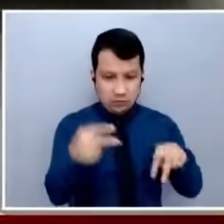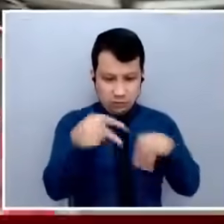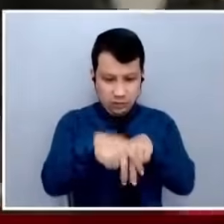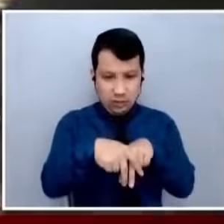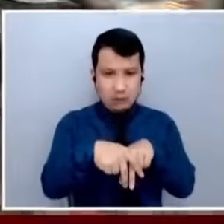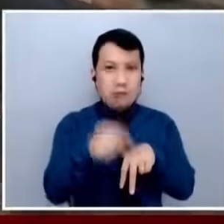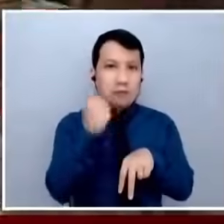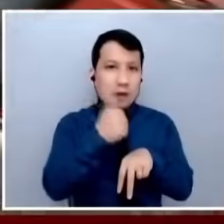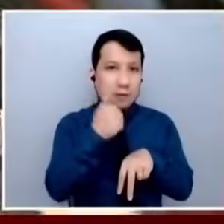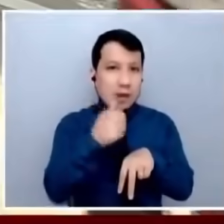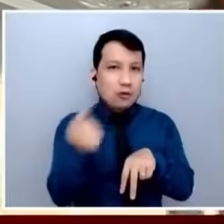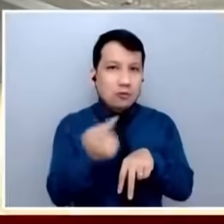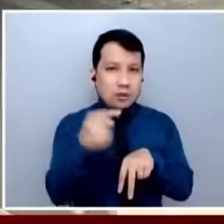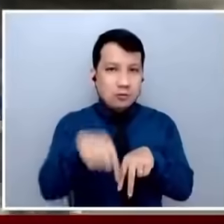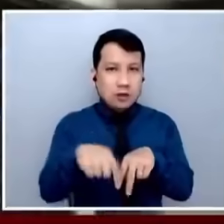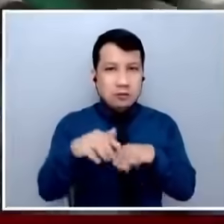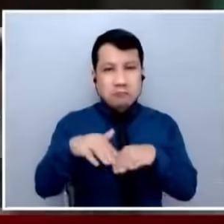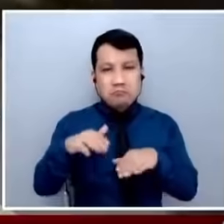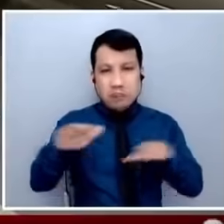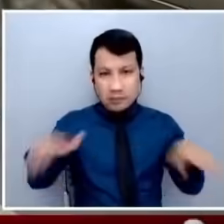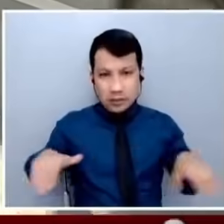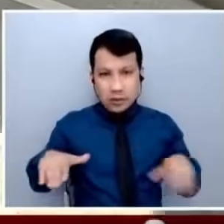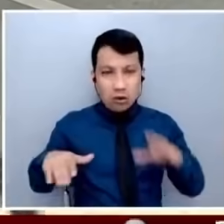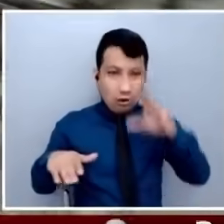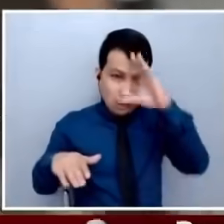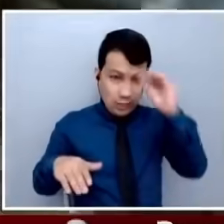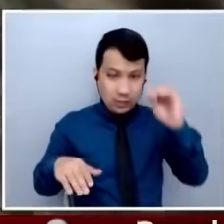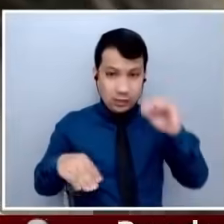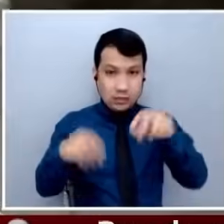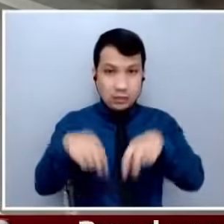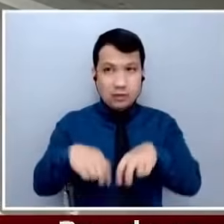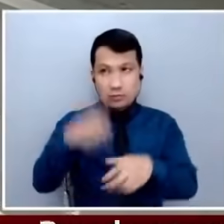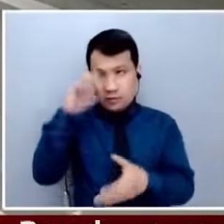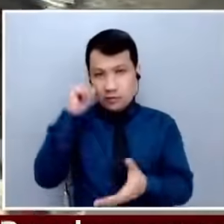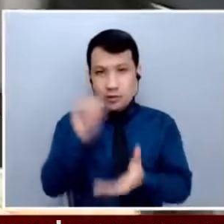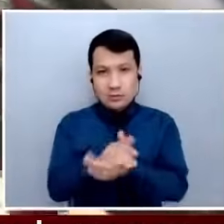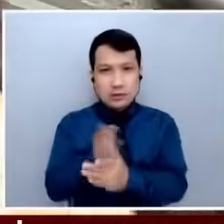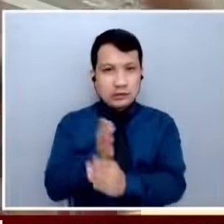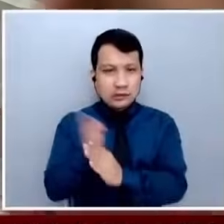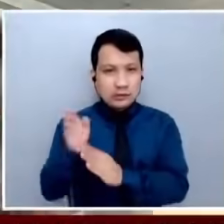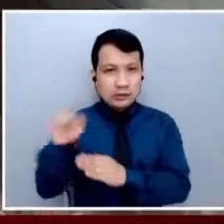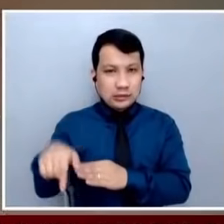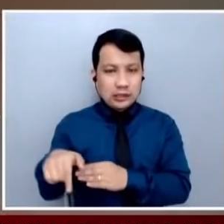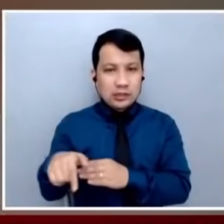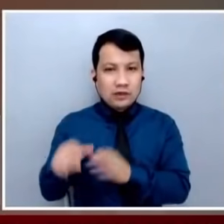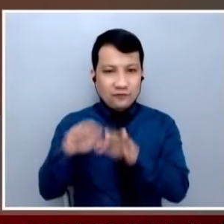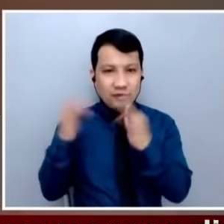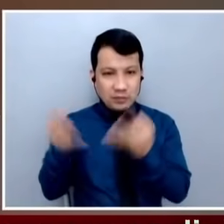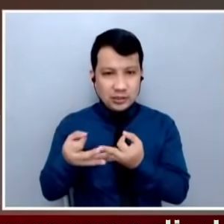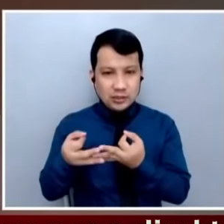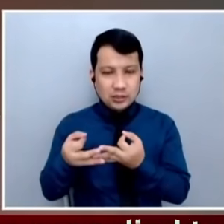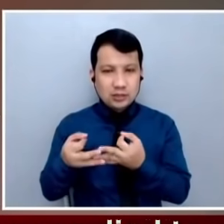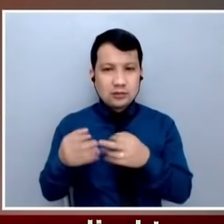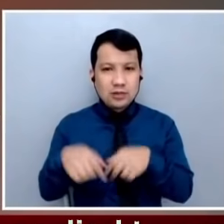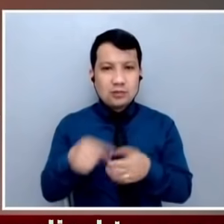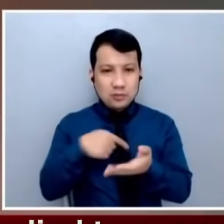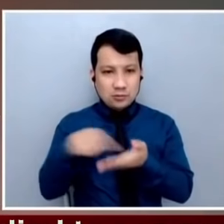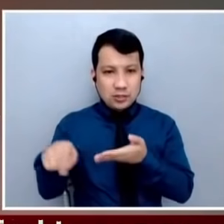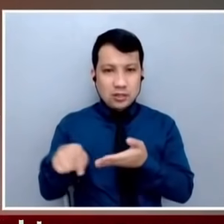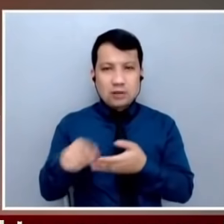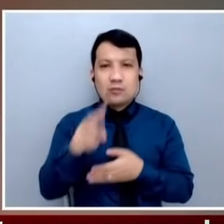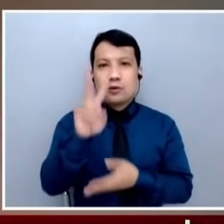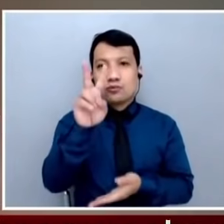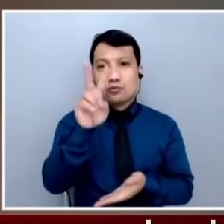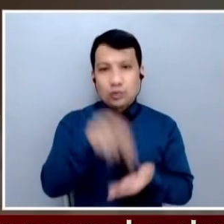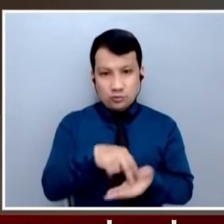mga babae, mga bata o kung lalaki man, asawa o direktang kaanak ng nagmamaneho. Pinagmulta si De Leon ng